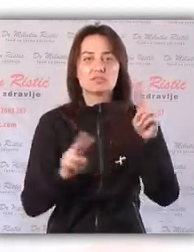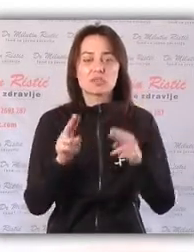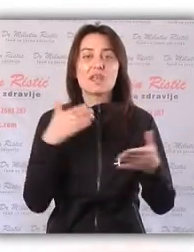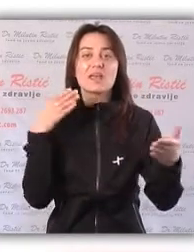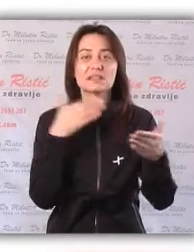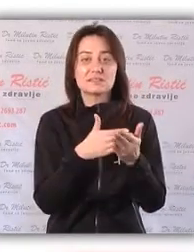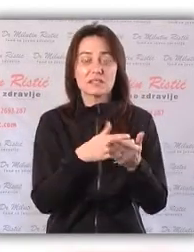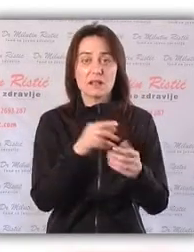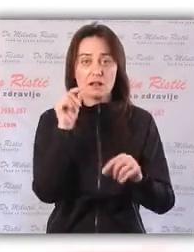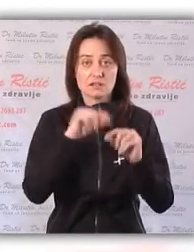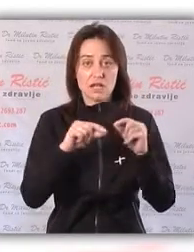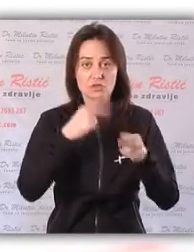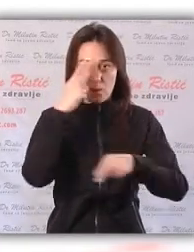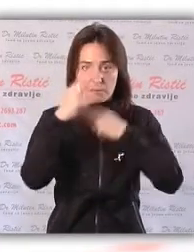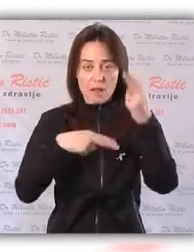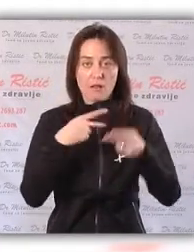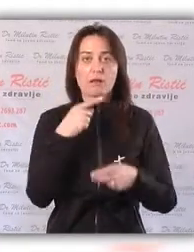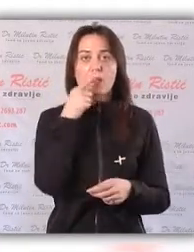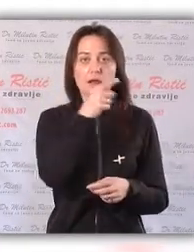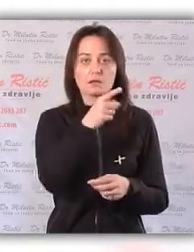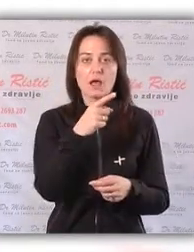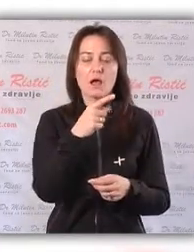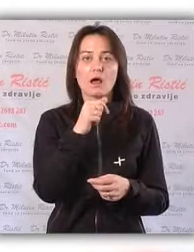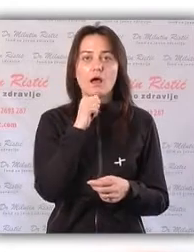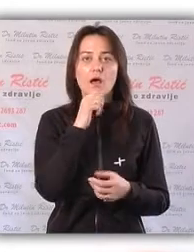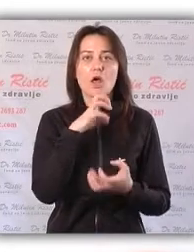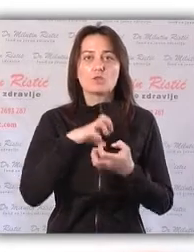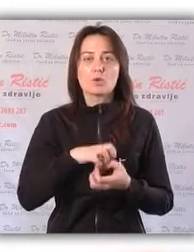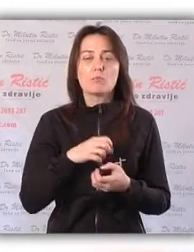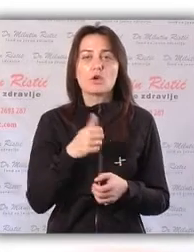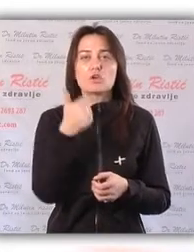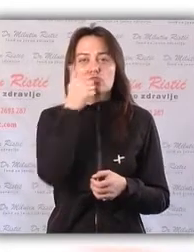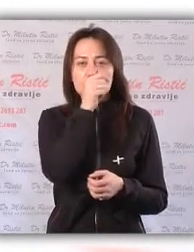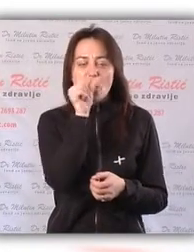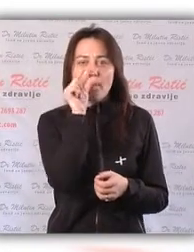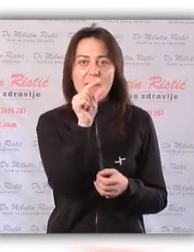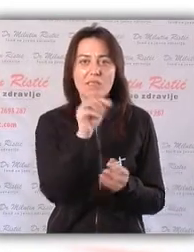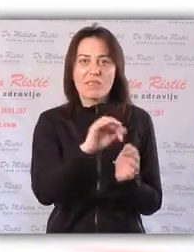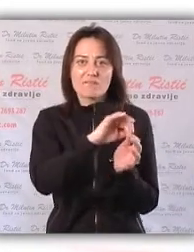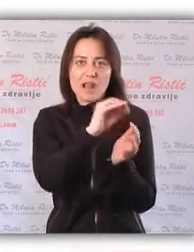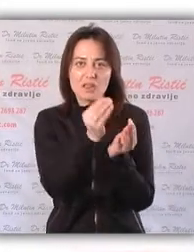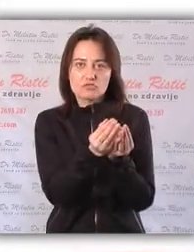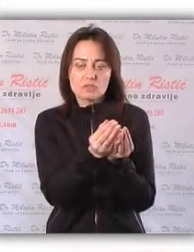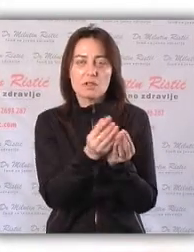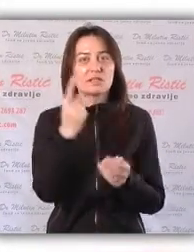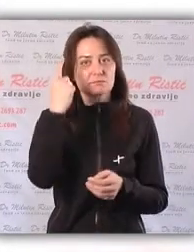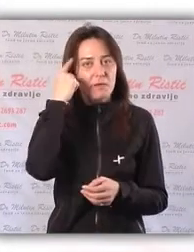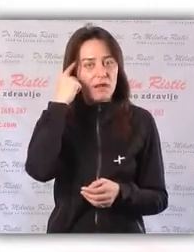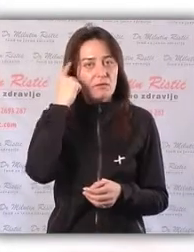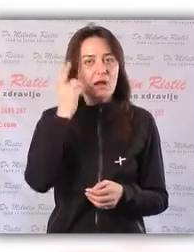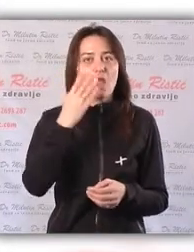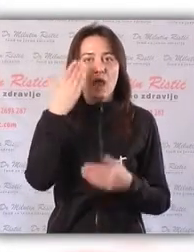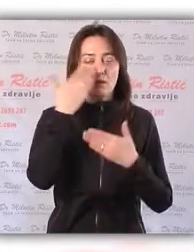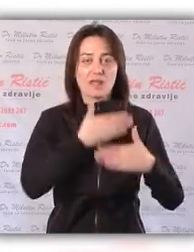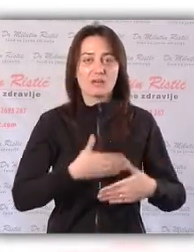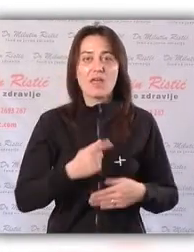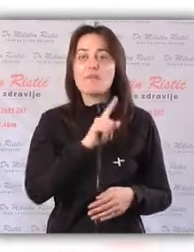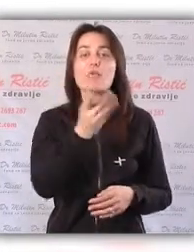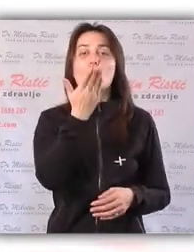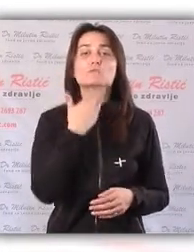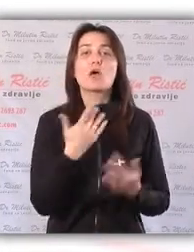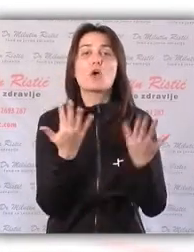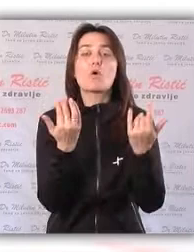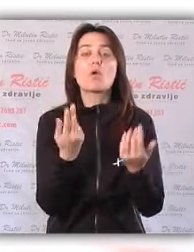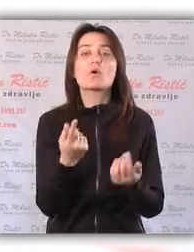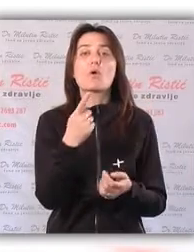izlečenje. Cilj preventivnih pregleda je zapravo otkriti tumor što manje veličine, jer se smatra da je